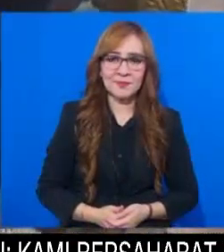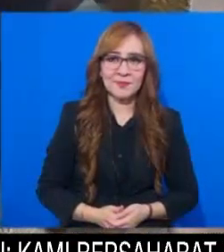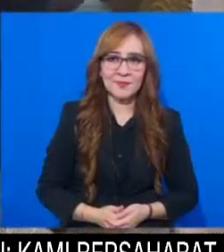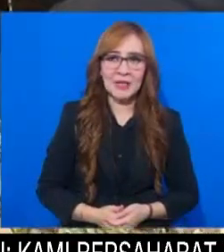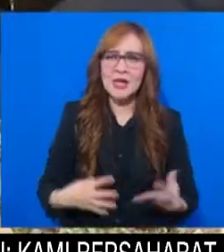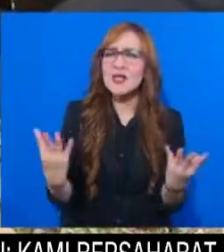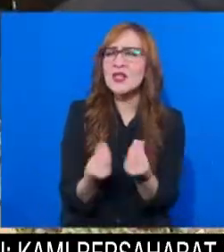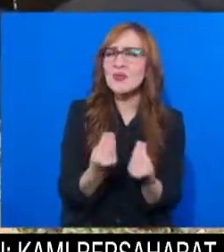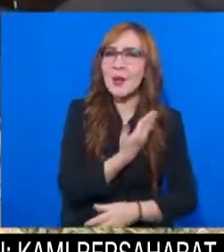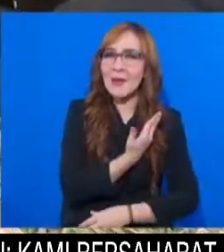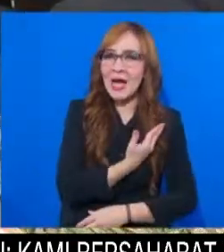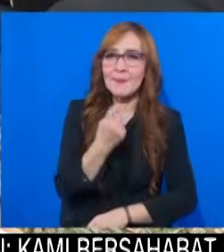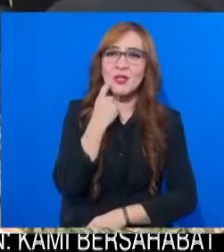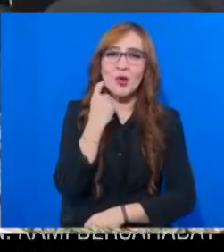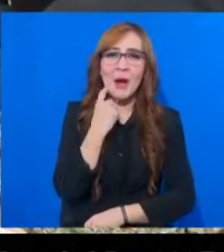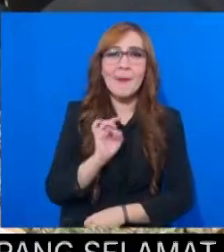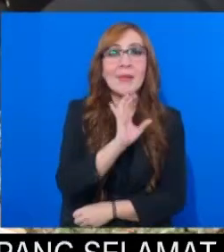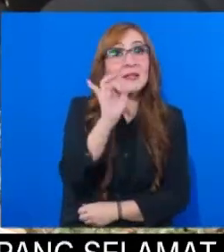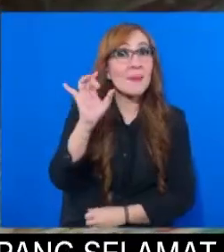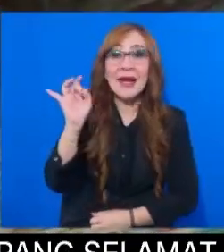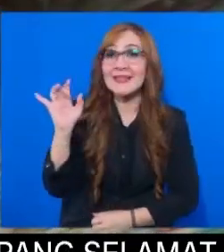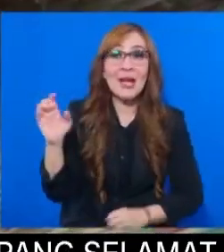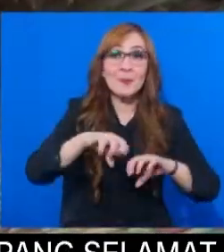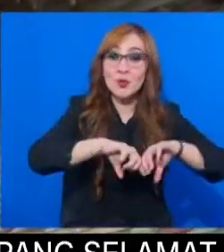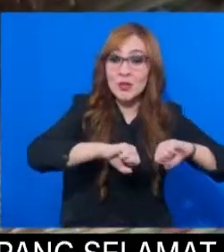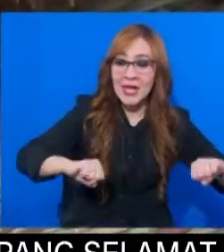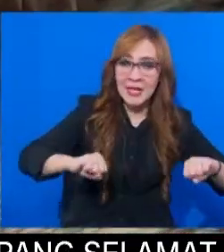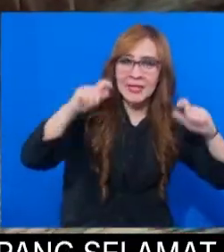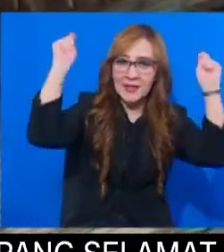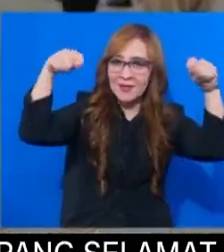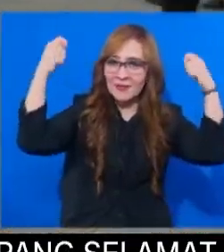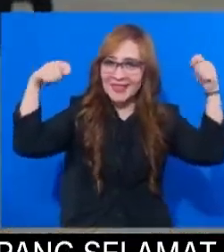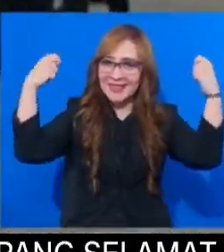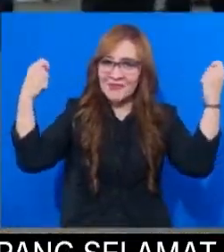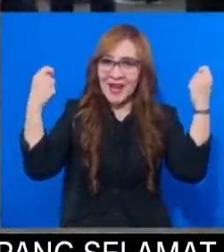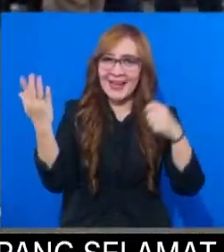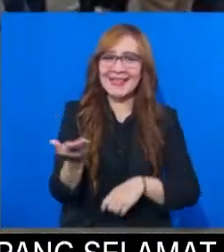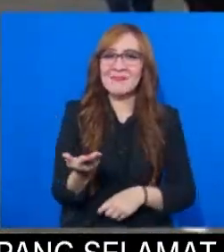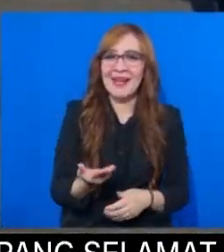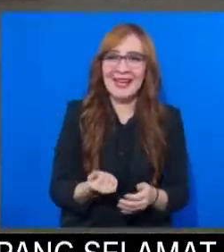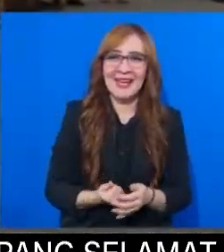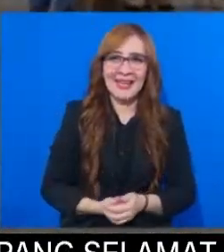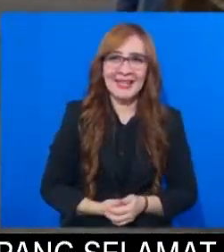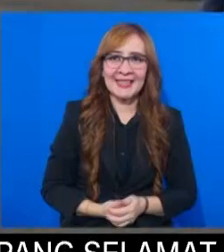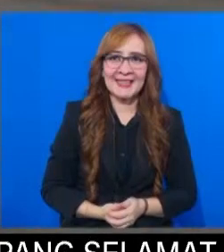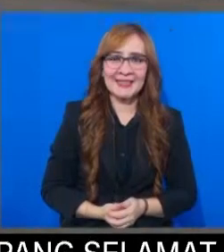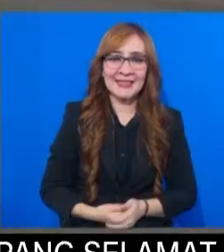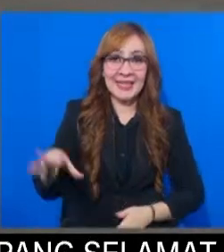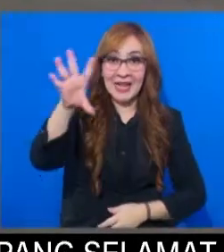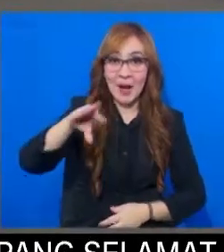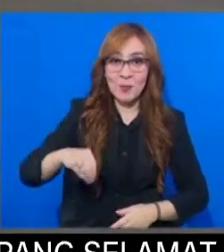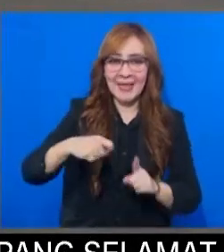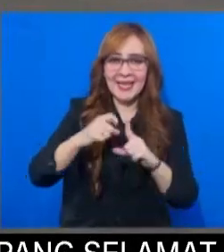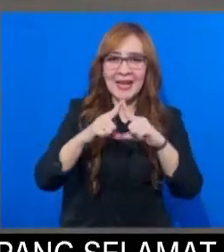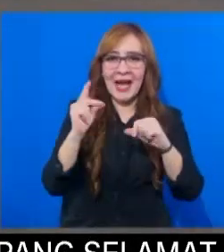Sejumlah pengunjung mencicipi berbagai macam jenis durian di Festival Durian yang digelar di kawasan Bendungan Gondang, Kecamatan Kerjo, Kabupaten